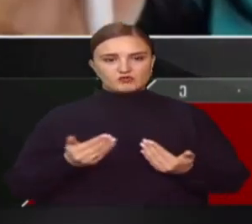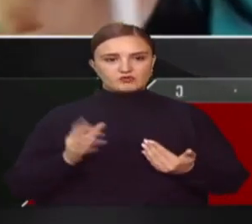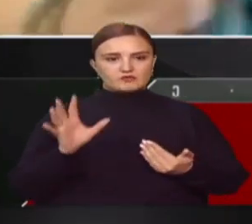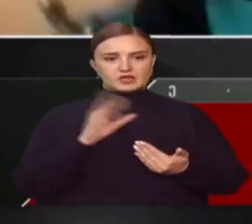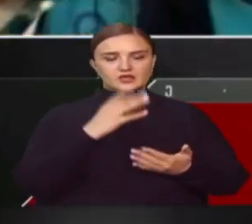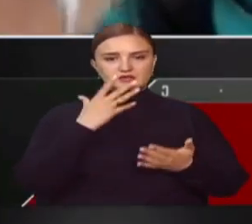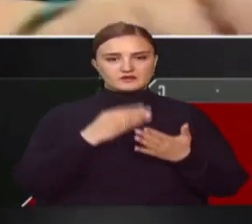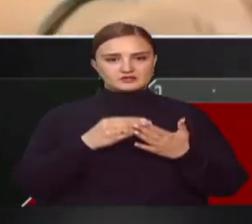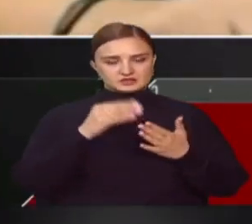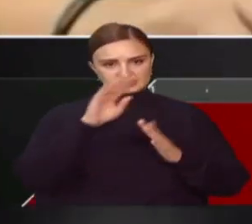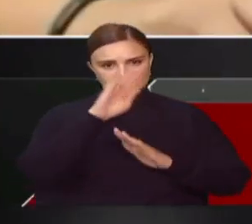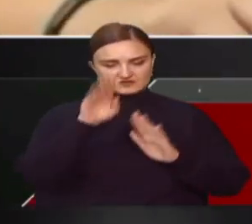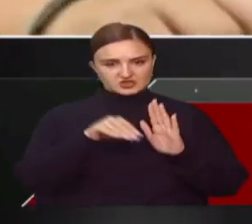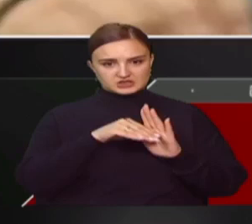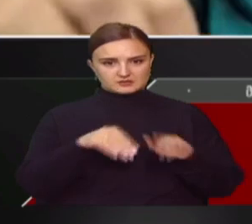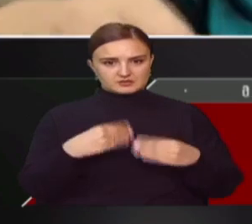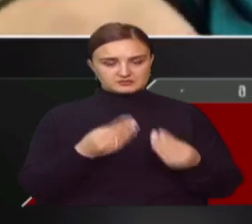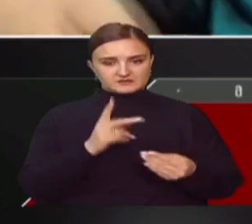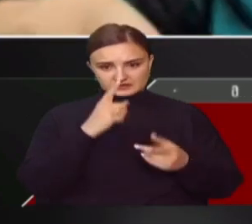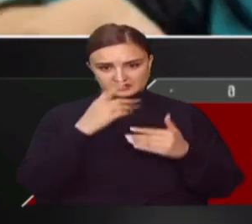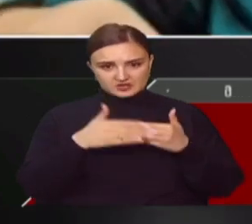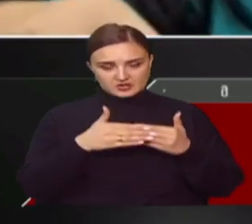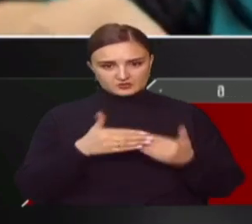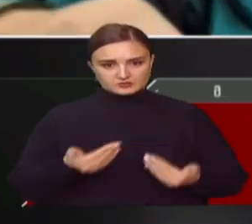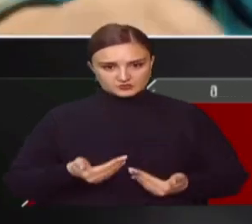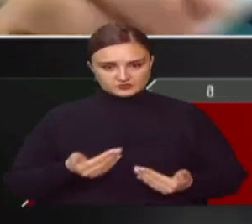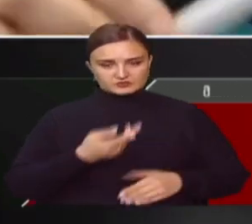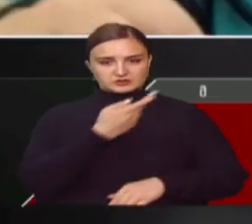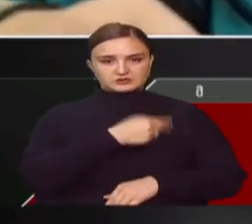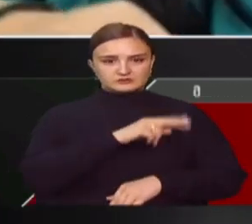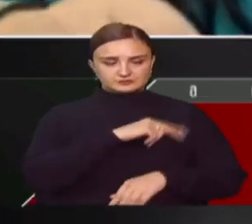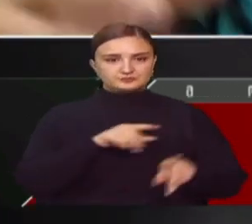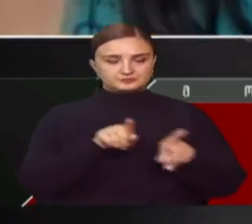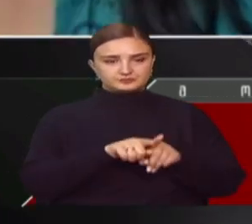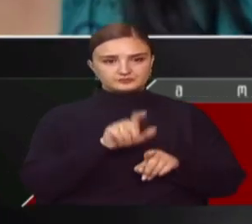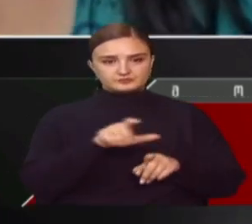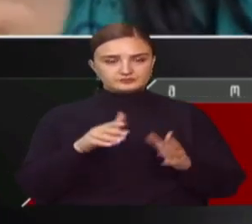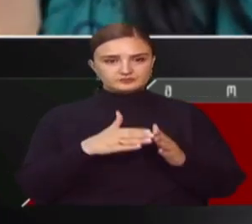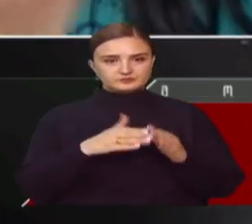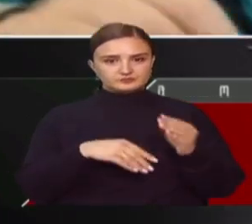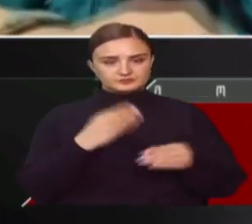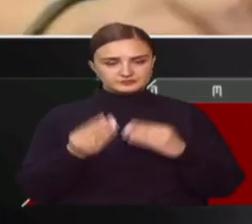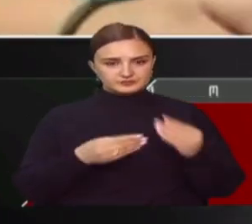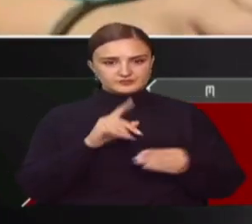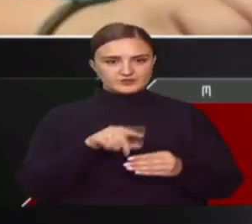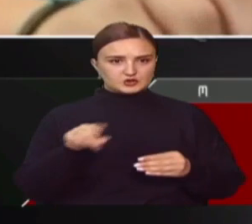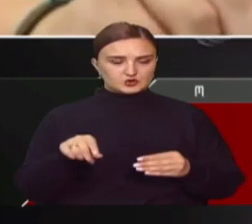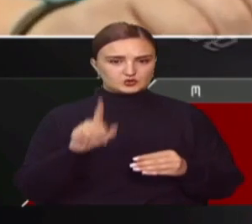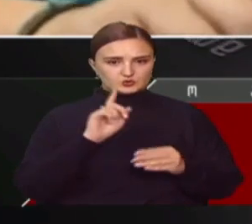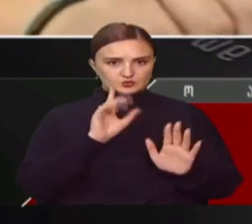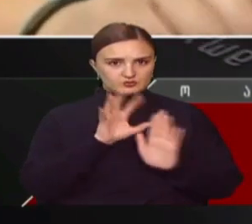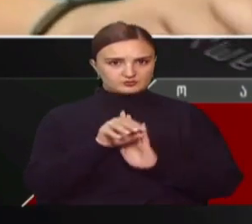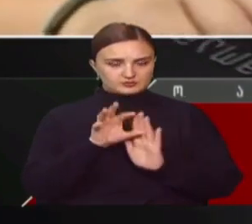მისცეს თავშესაფრები, ვინც ახლოსში ცხოვრობთ, საავადმყოფომაც რა თქმა უნდა ხალხმა სახლები მისცეს, დოქს დაუთმეს, რომ